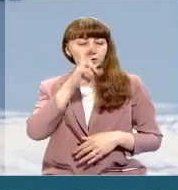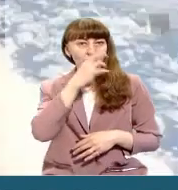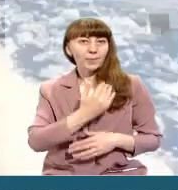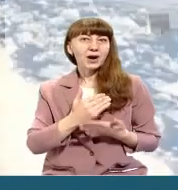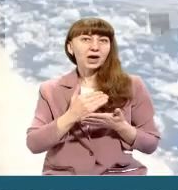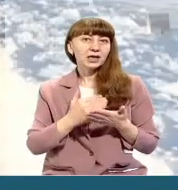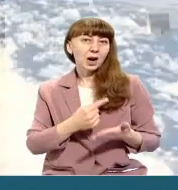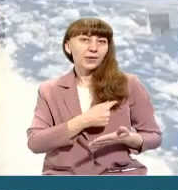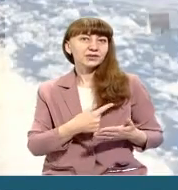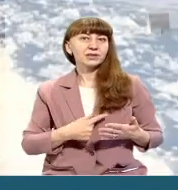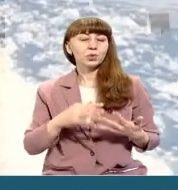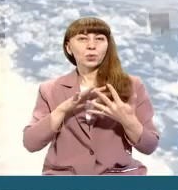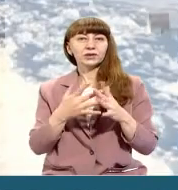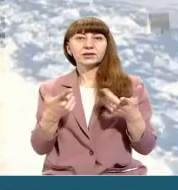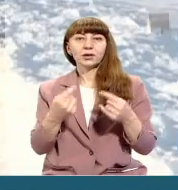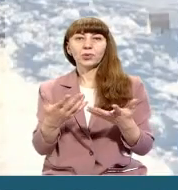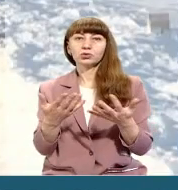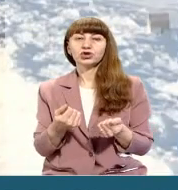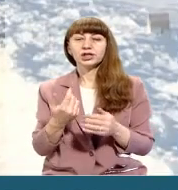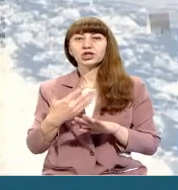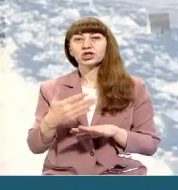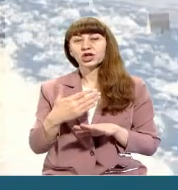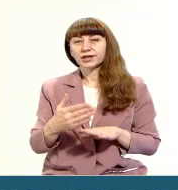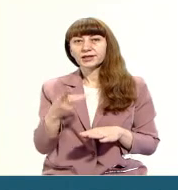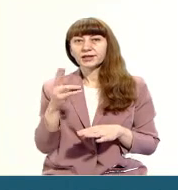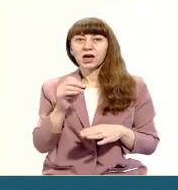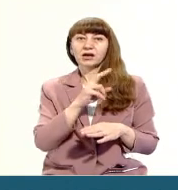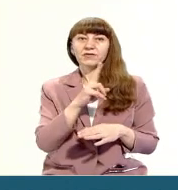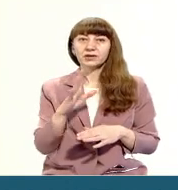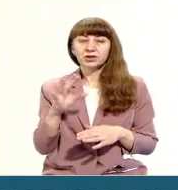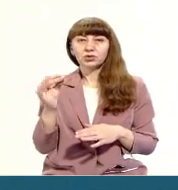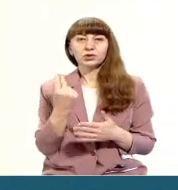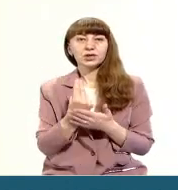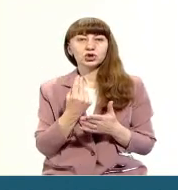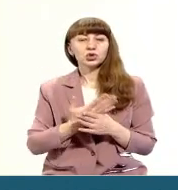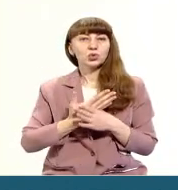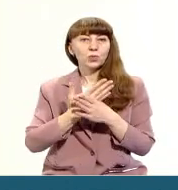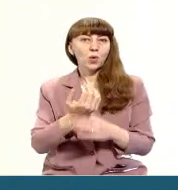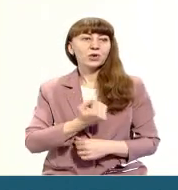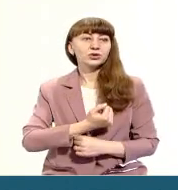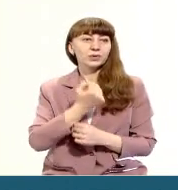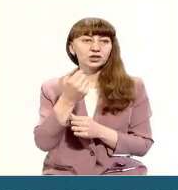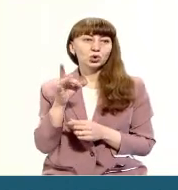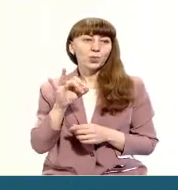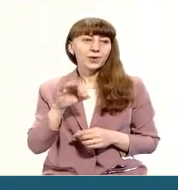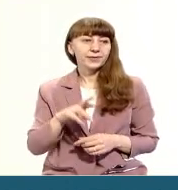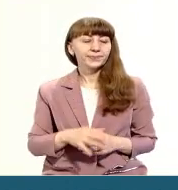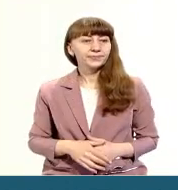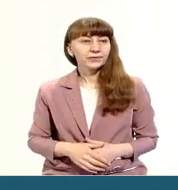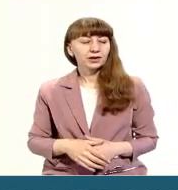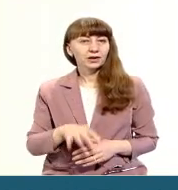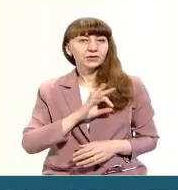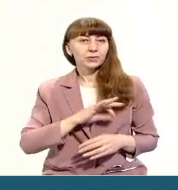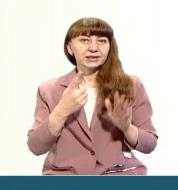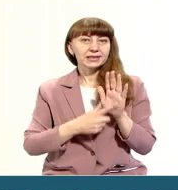благодаря которой получили жилищные кредиты и подъёмные пособия по области поддержкой государственнной программы с дипломом село воспользовались